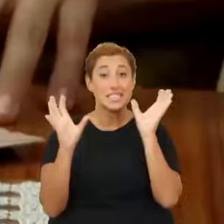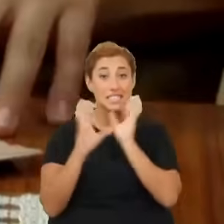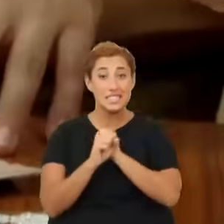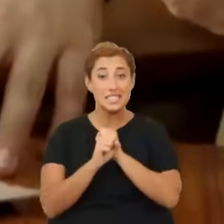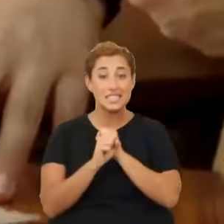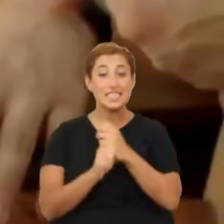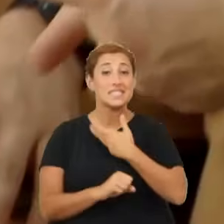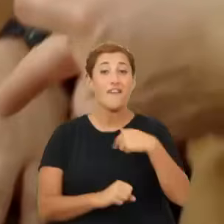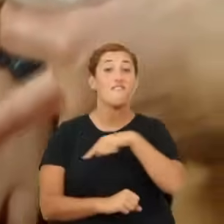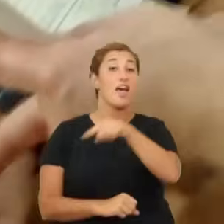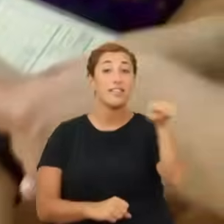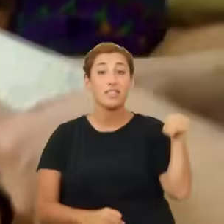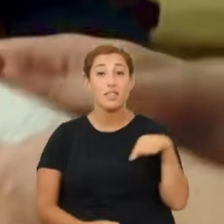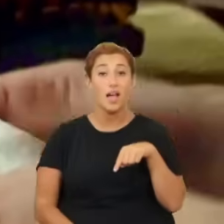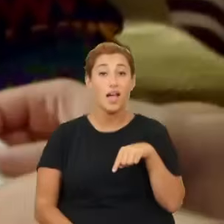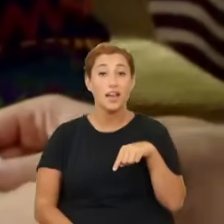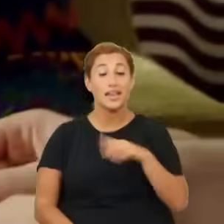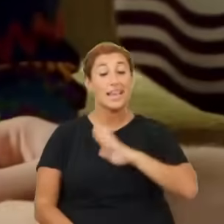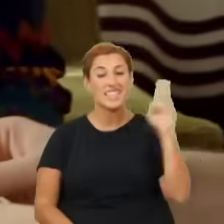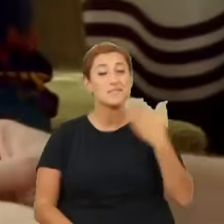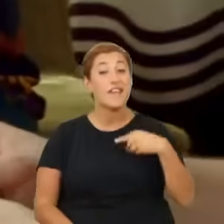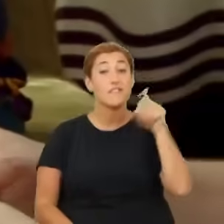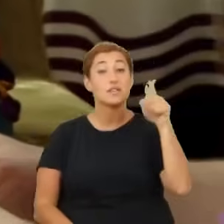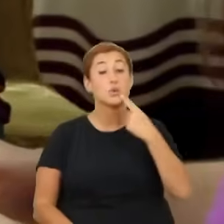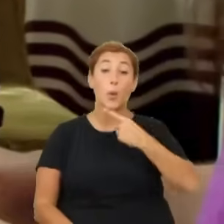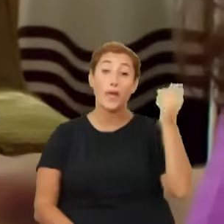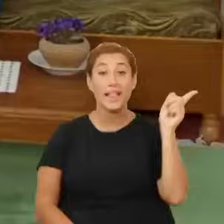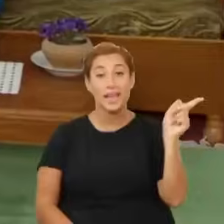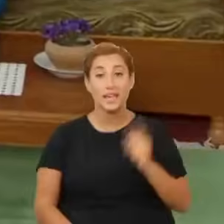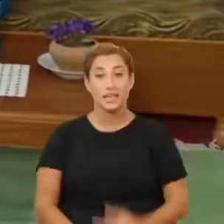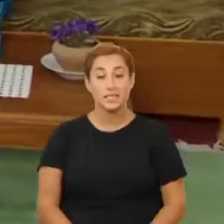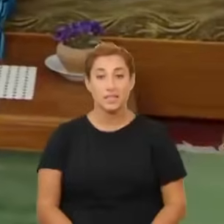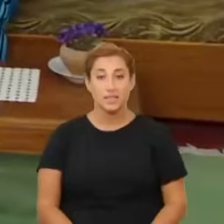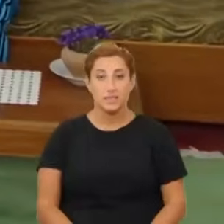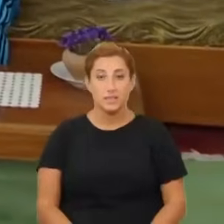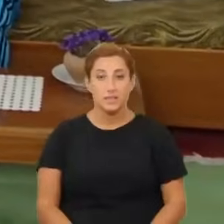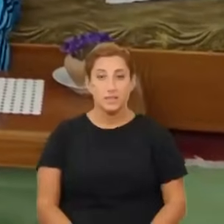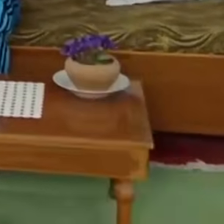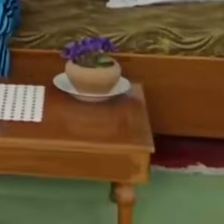oturma odasında işleri okurken Şahin vergiye rızasına geçiriyor.